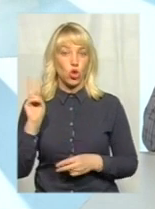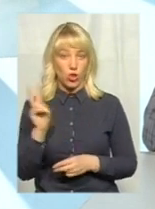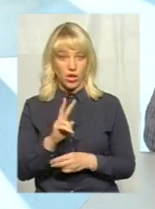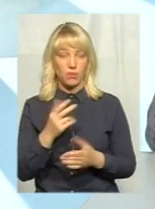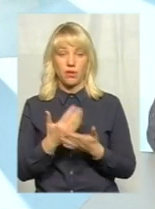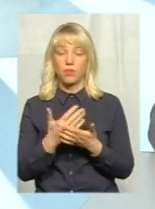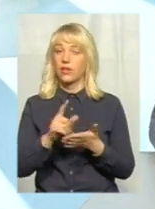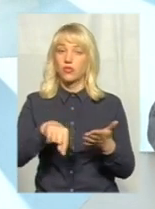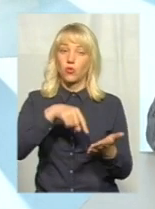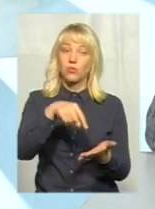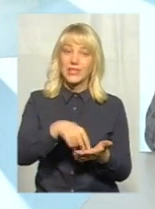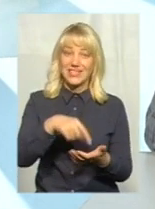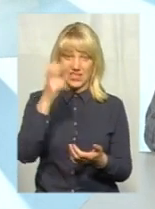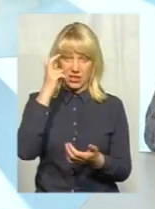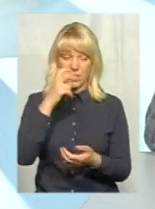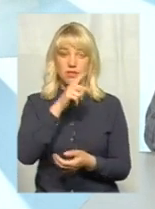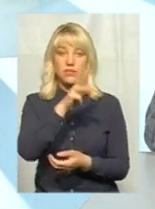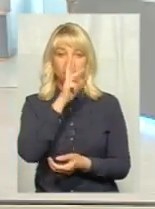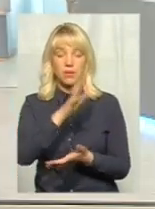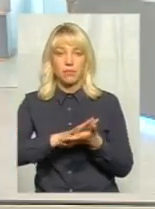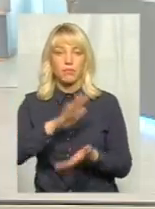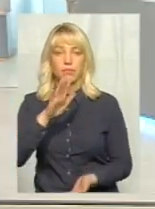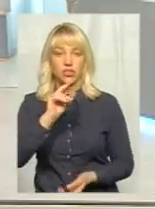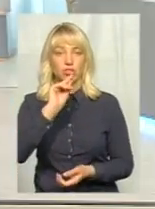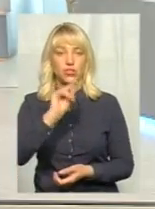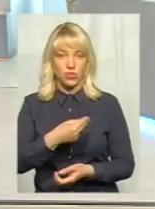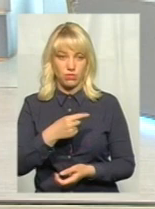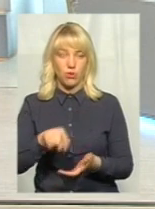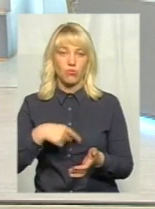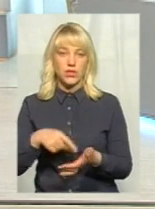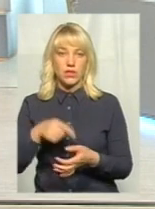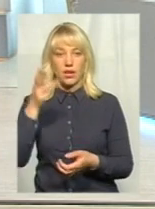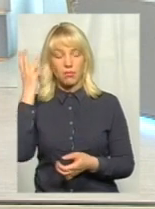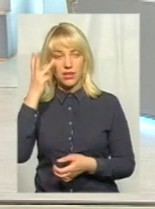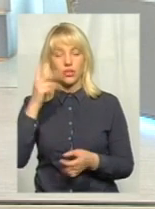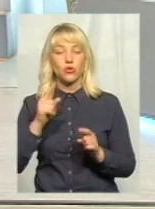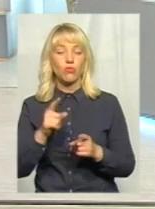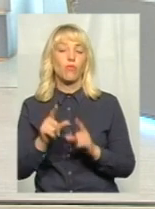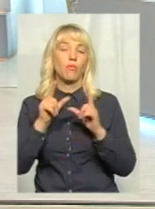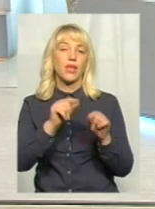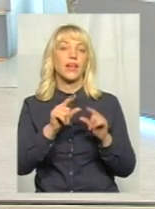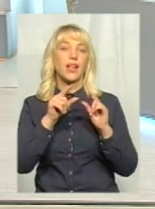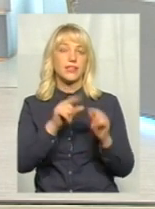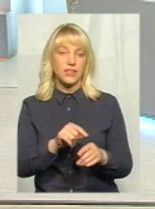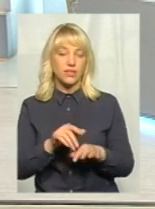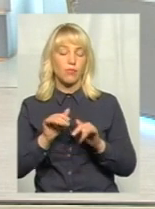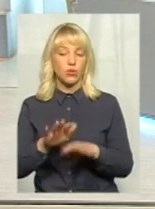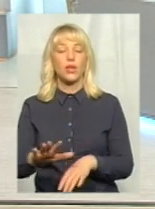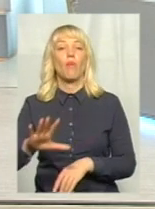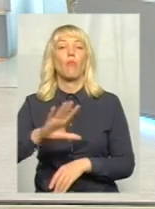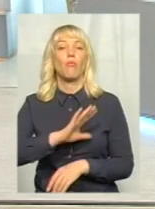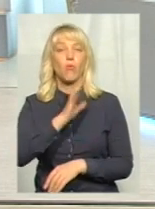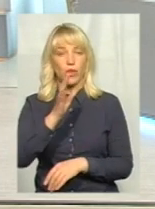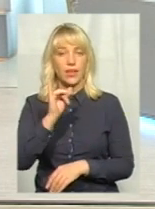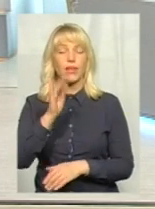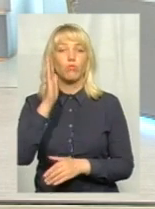самому місті Києві вже в рази більша, ніж в місті Хмельницькому. Ну, тому міграційні процеси, вони були і будуть, просто вони зараз набрали такого